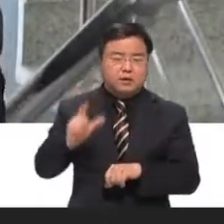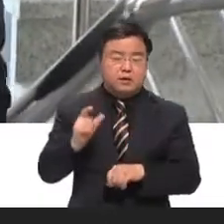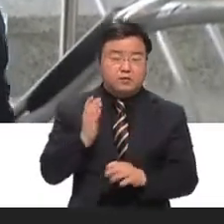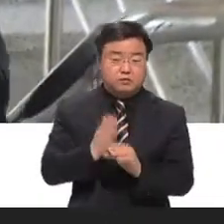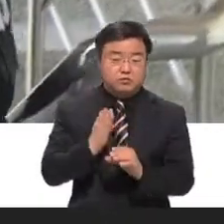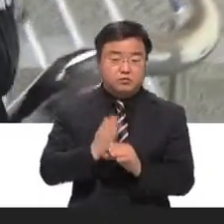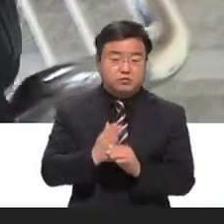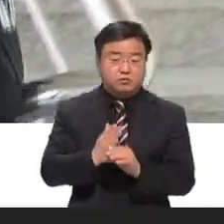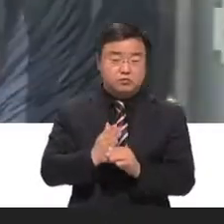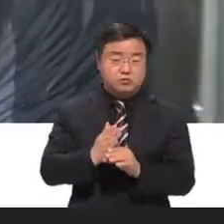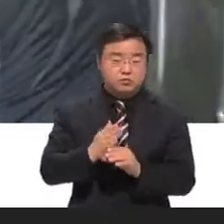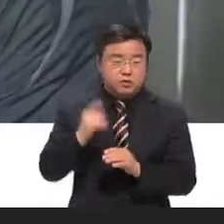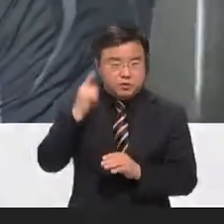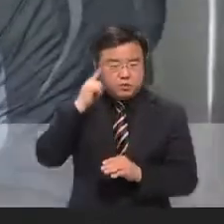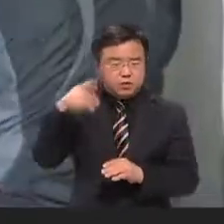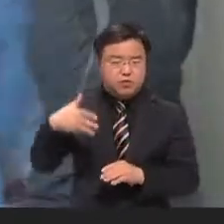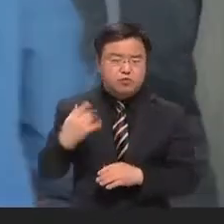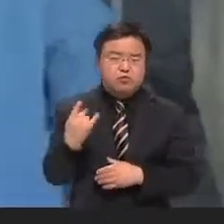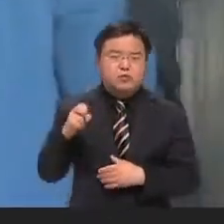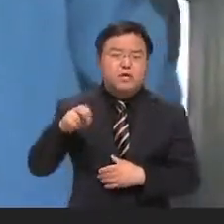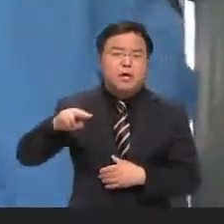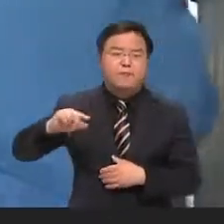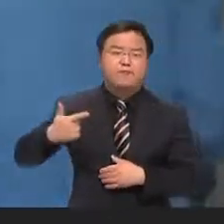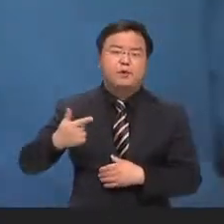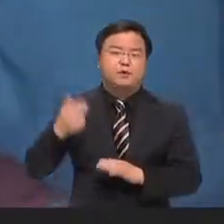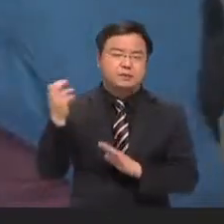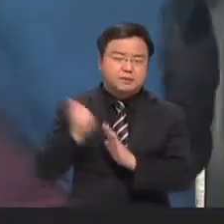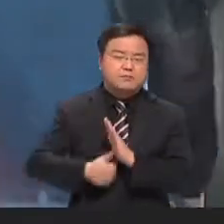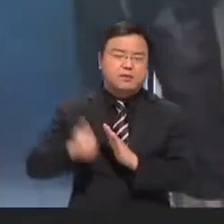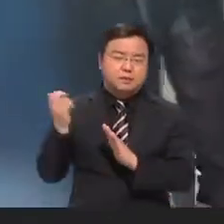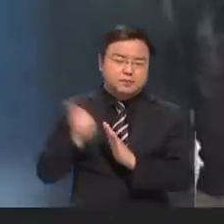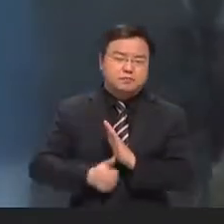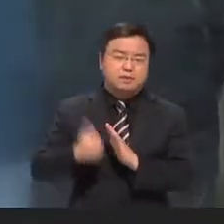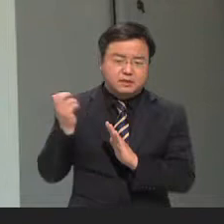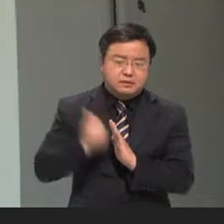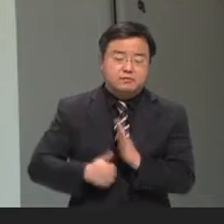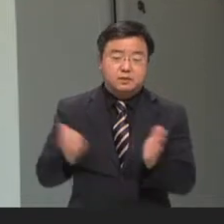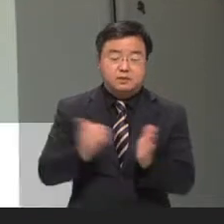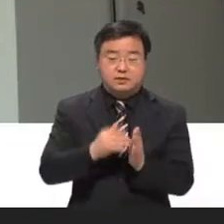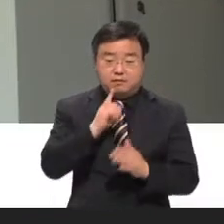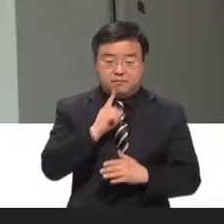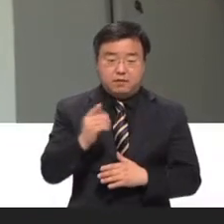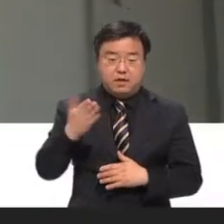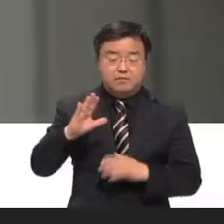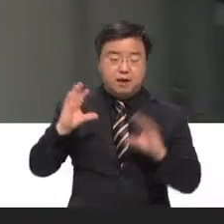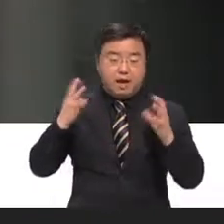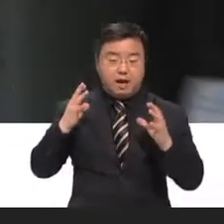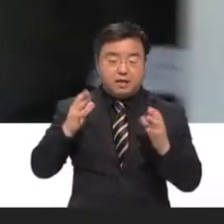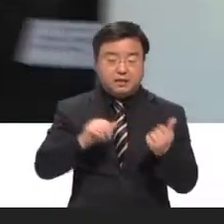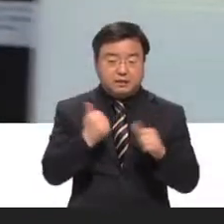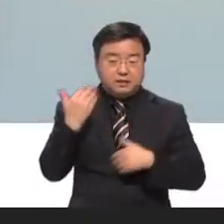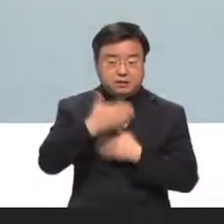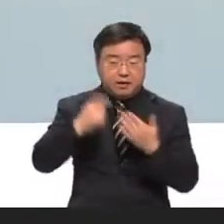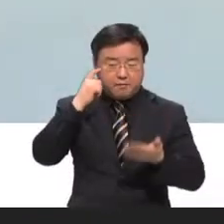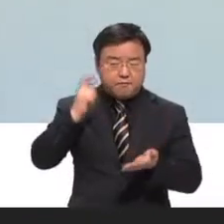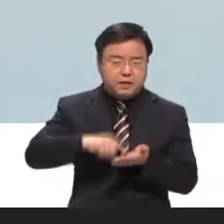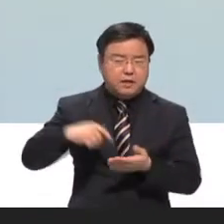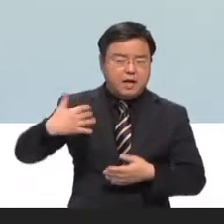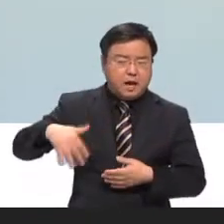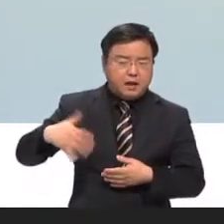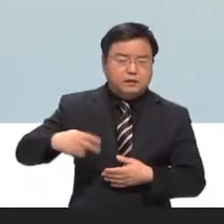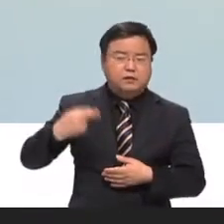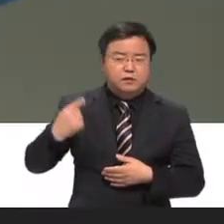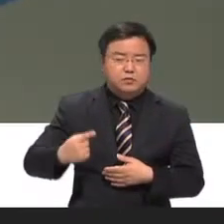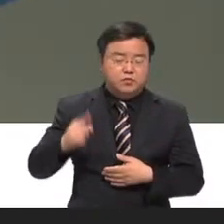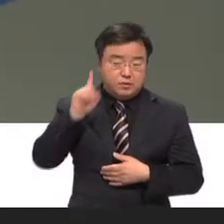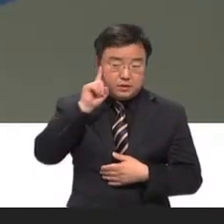최면에 계속 실패를 했다고 해요. 하지만 경찰은 아이의 시신이 만약 발견이 되지 않아도 일단 내일 현장 검증을